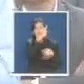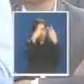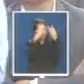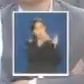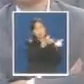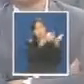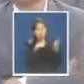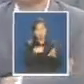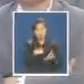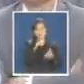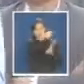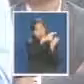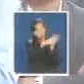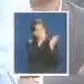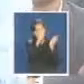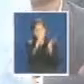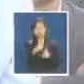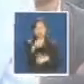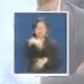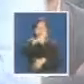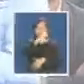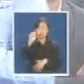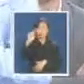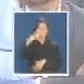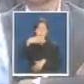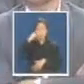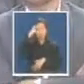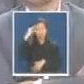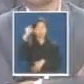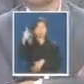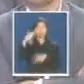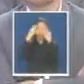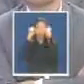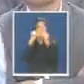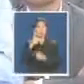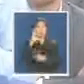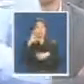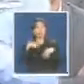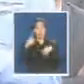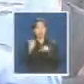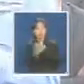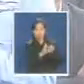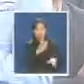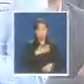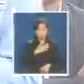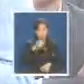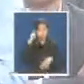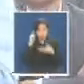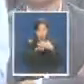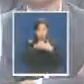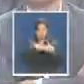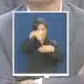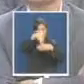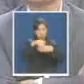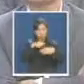แล้วต่อมาท่านลาออกสภาตัดสินใจเลือกท่านเป็นนายกท่านก็เป็นนายกผมแพ้เลือกตั้งมาเปิดโอก